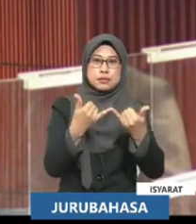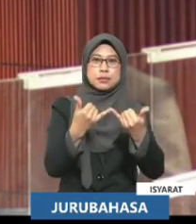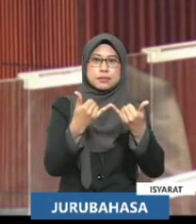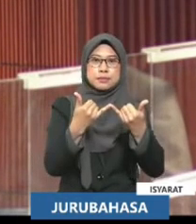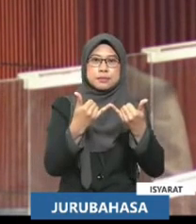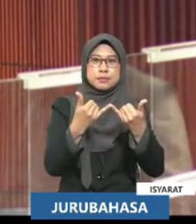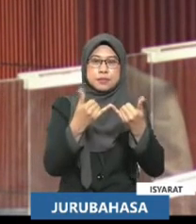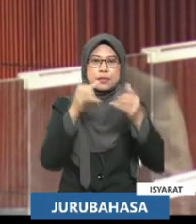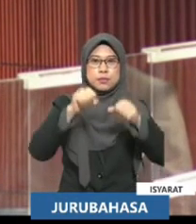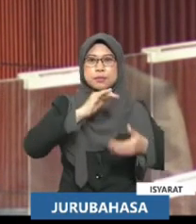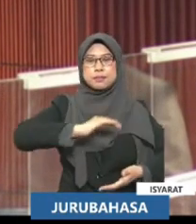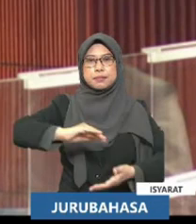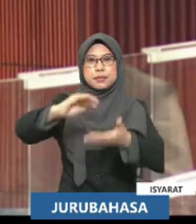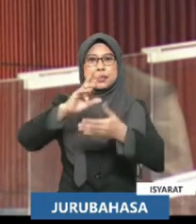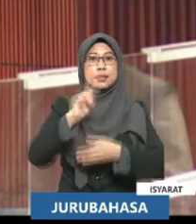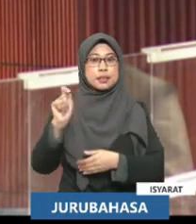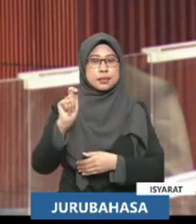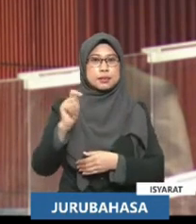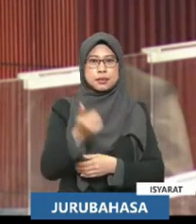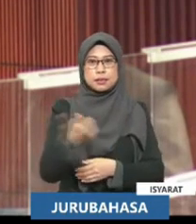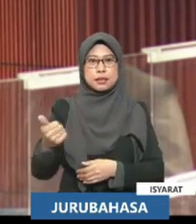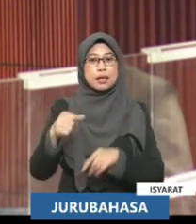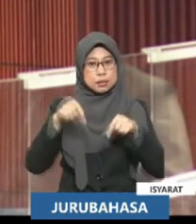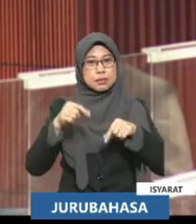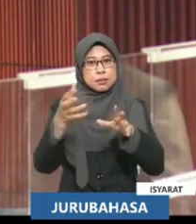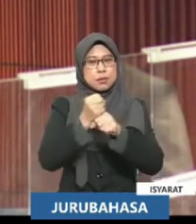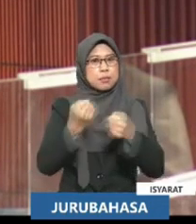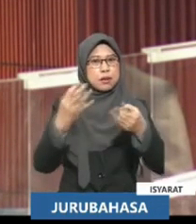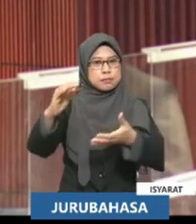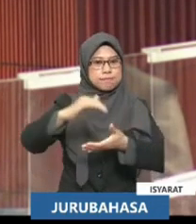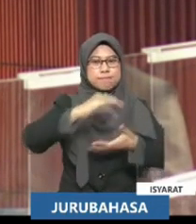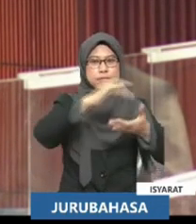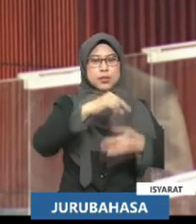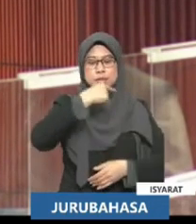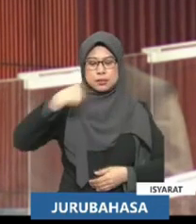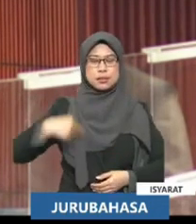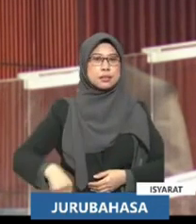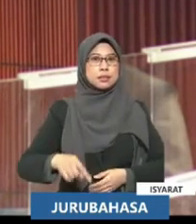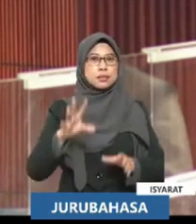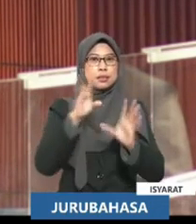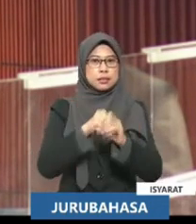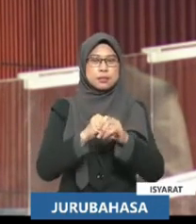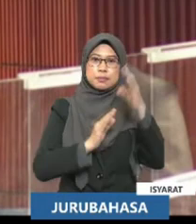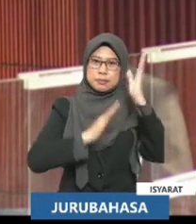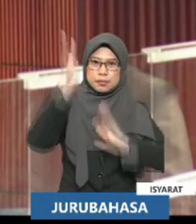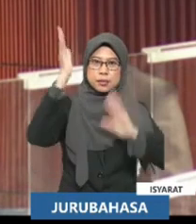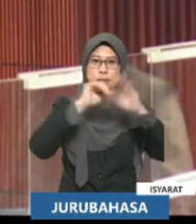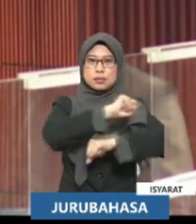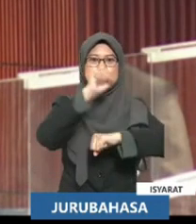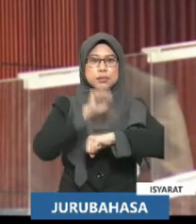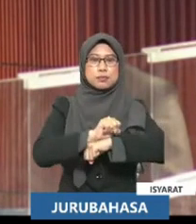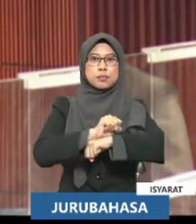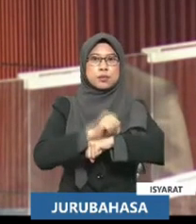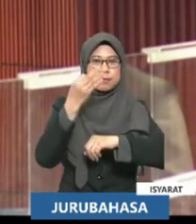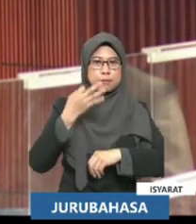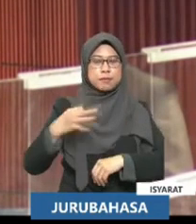keseluruhan yang berada di kawasan sekitar Columbus bukan itu ber dalam telanjang kepanjang di terjangkau matang si